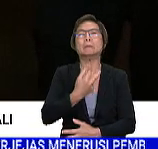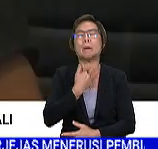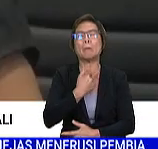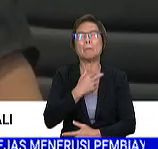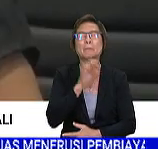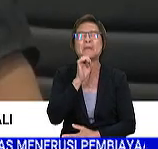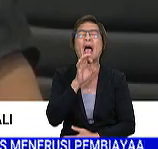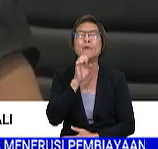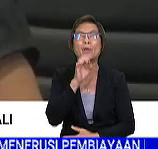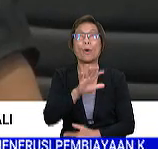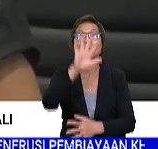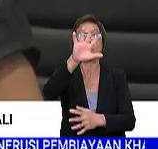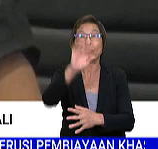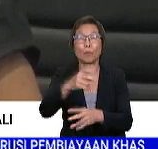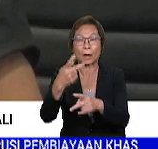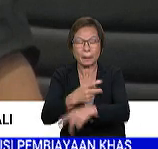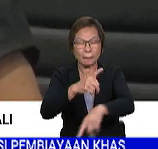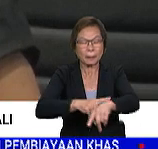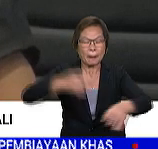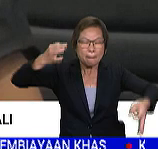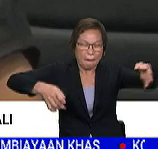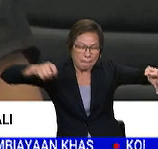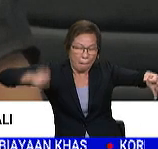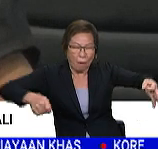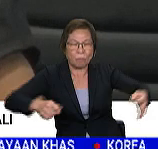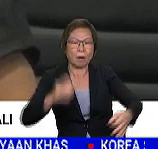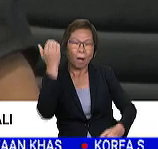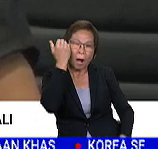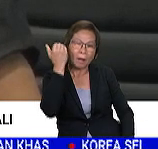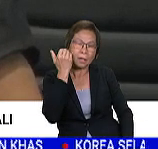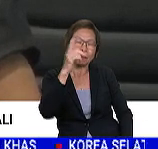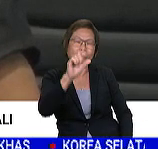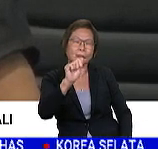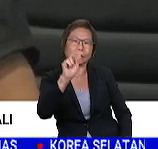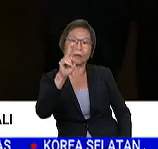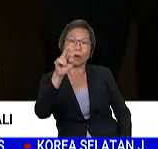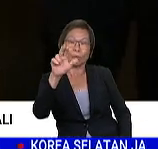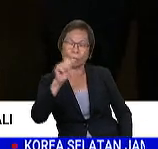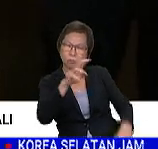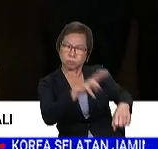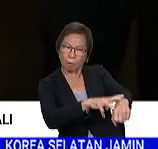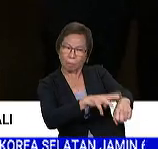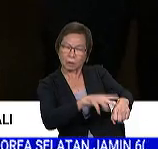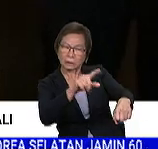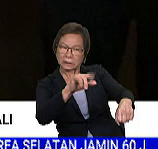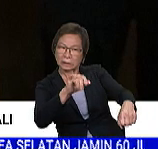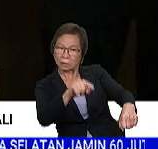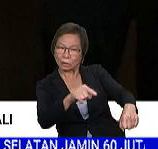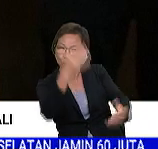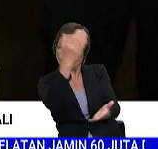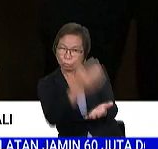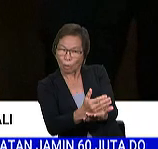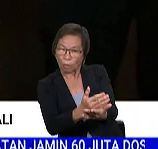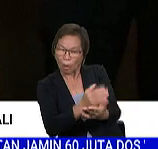sebanyak 55 kali pada sesi perbicaraan. Terdahulu, Hakim Laura Guajardo memberi amaran kepada Gill untuk